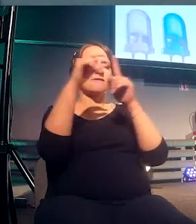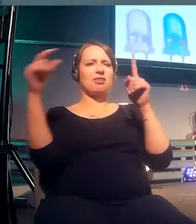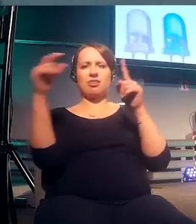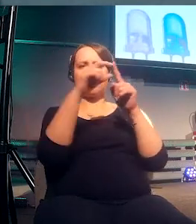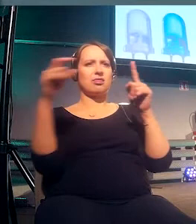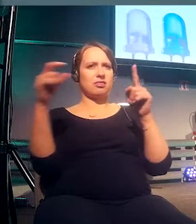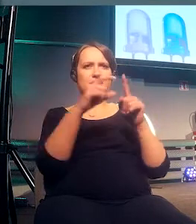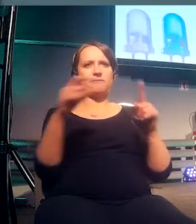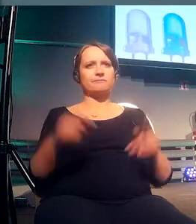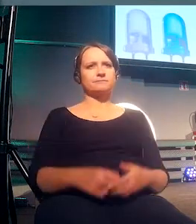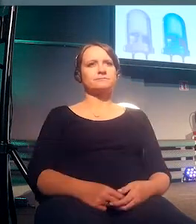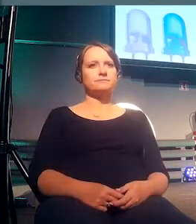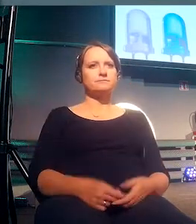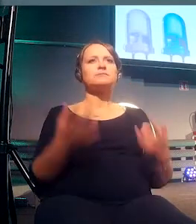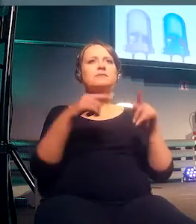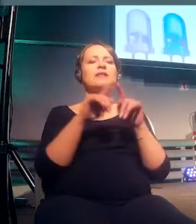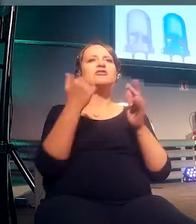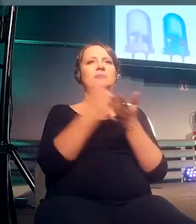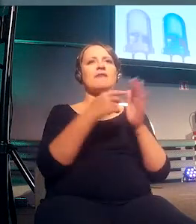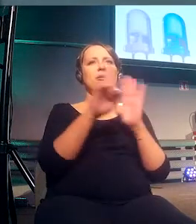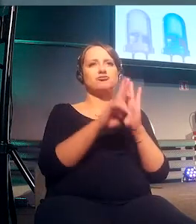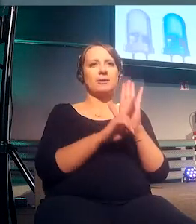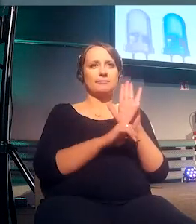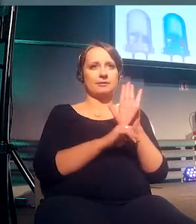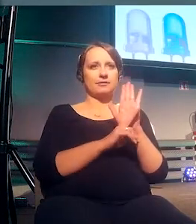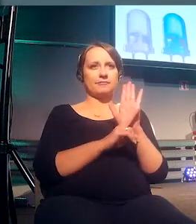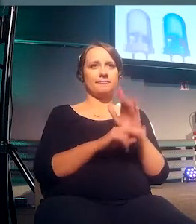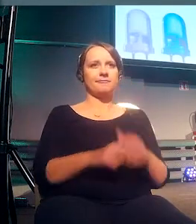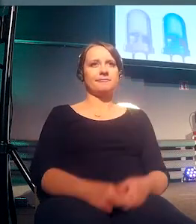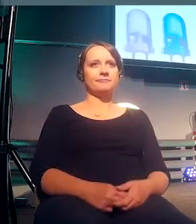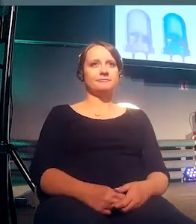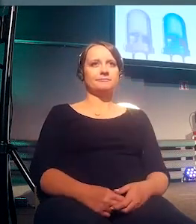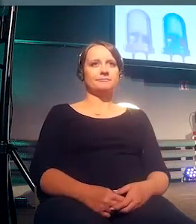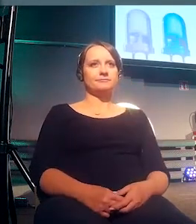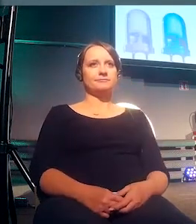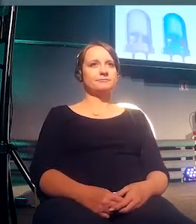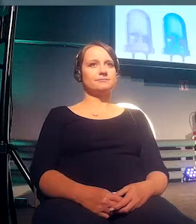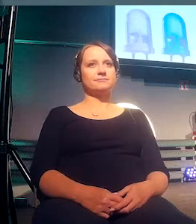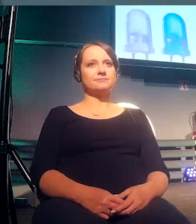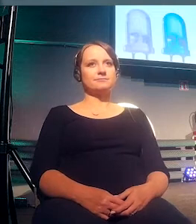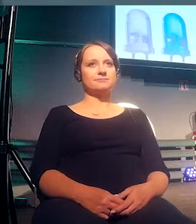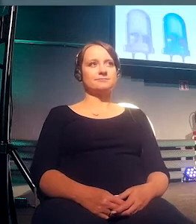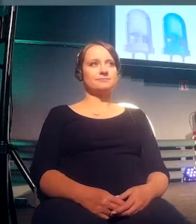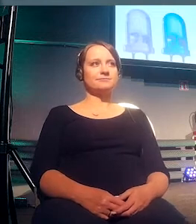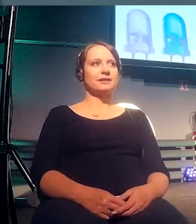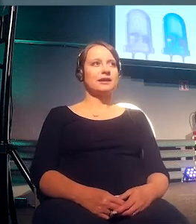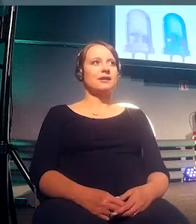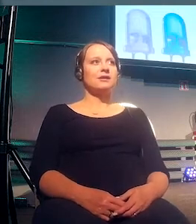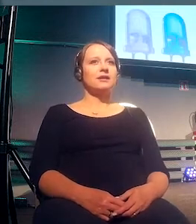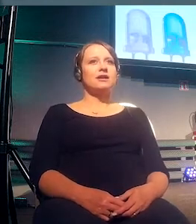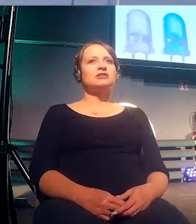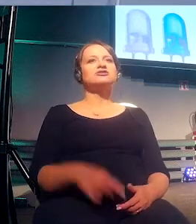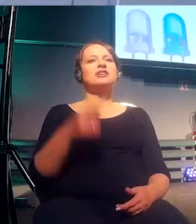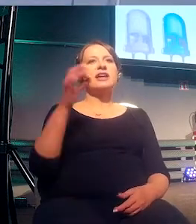różne przepisy prawne powodują często to, że design różnego rodzaju